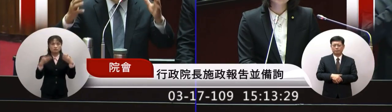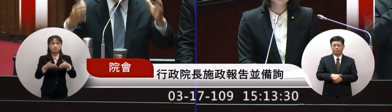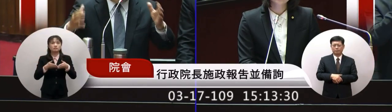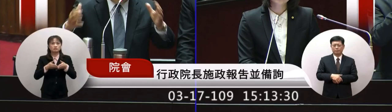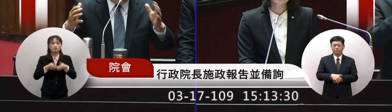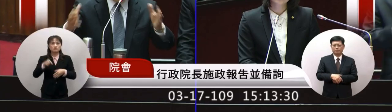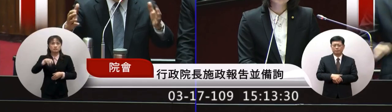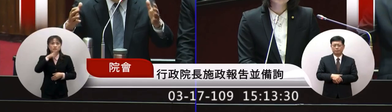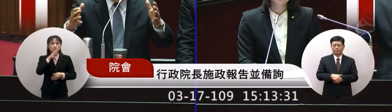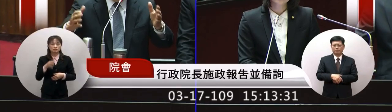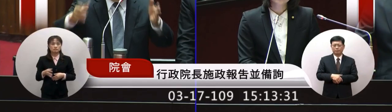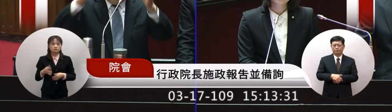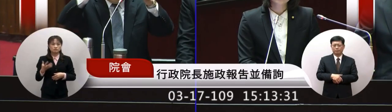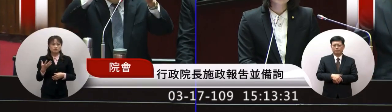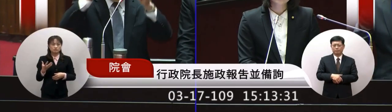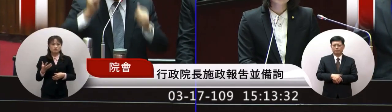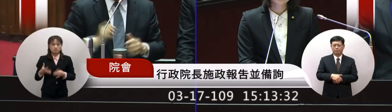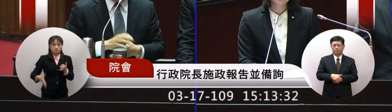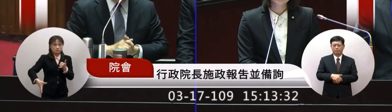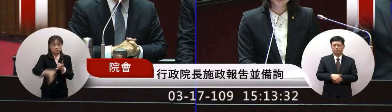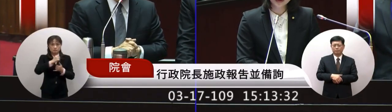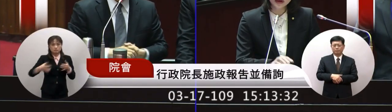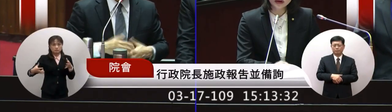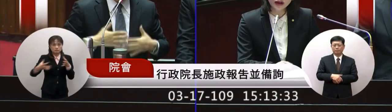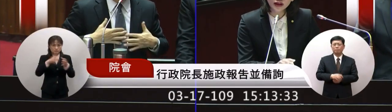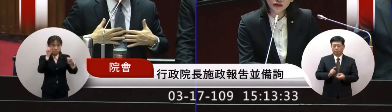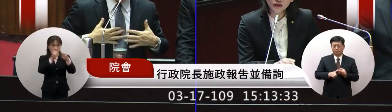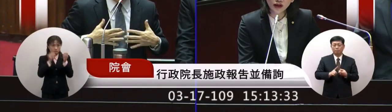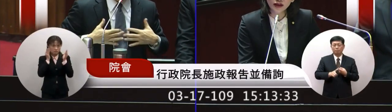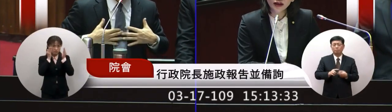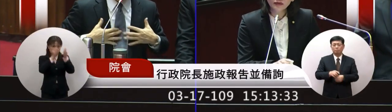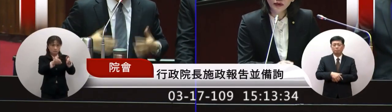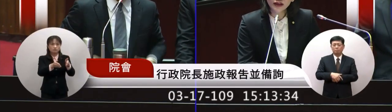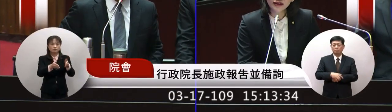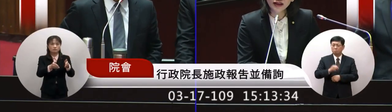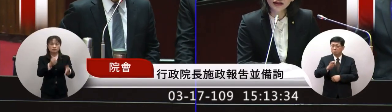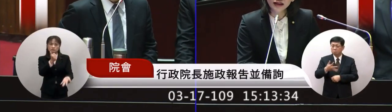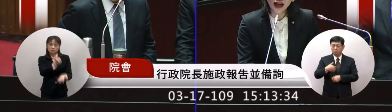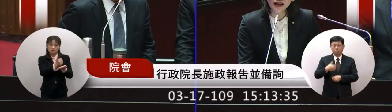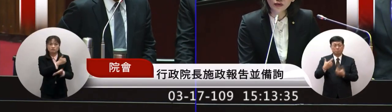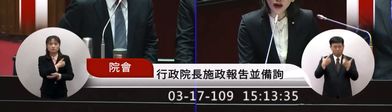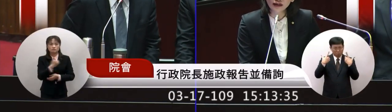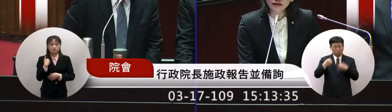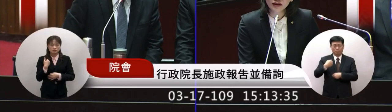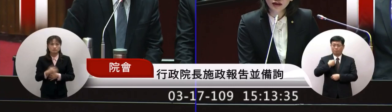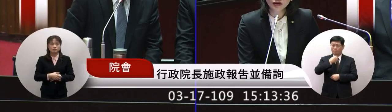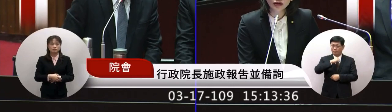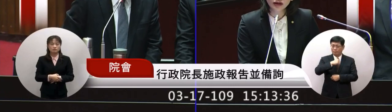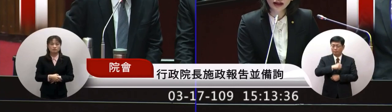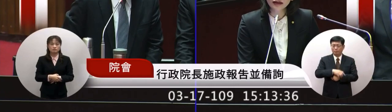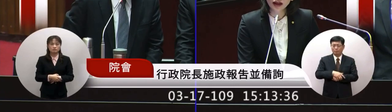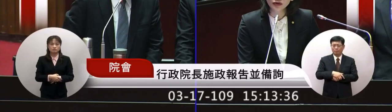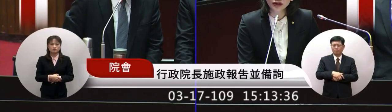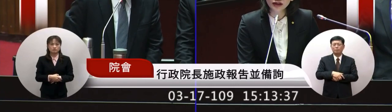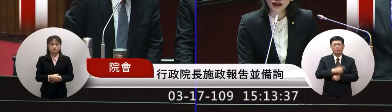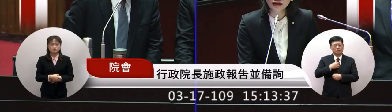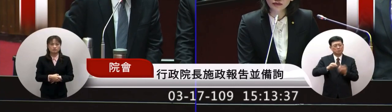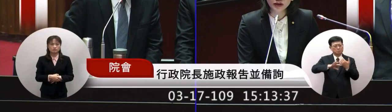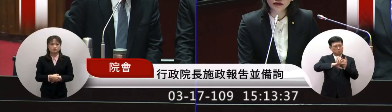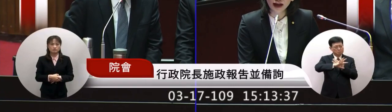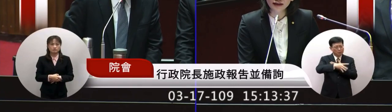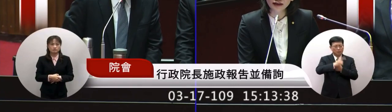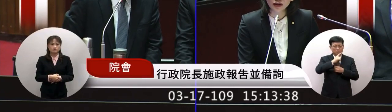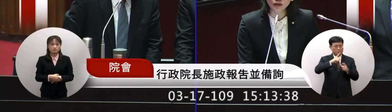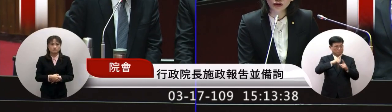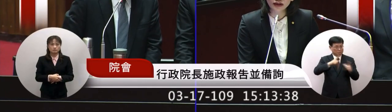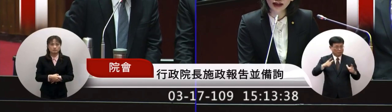集全国之力往一个目标来走。 对对对，因为毕竟台湾就是相较于其他比